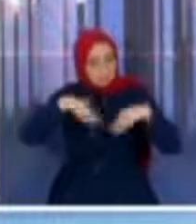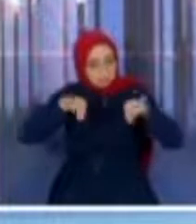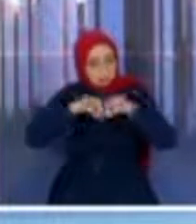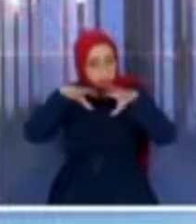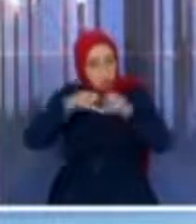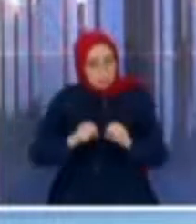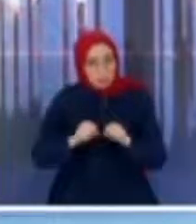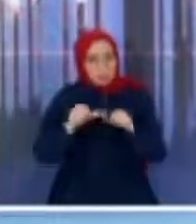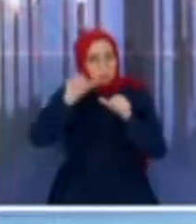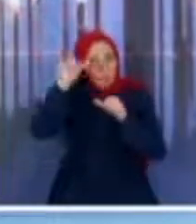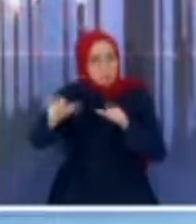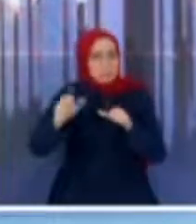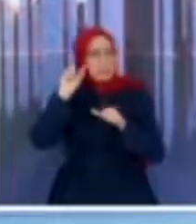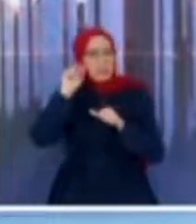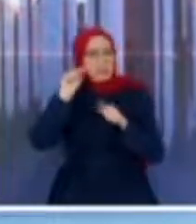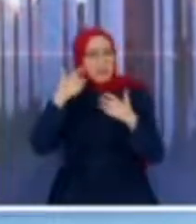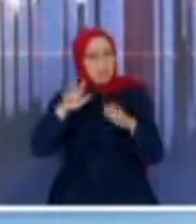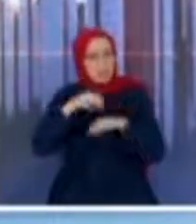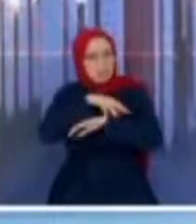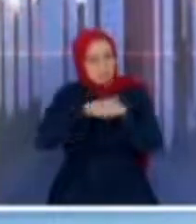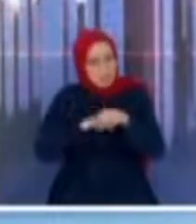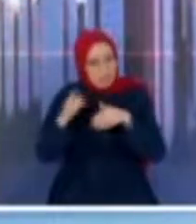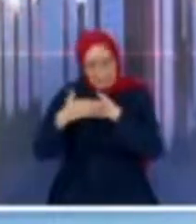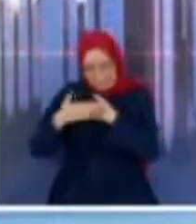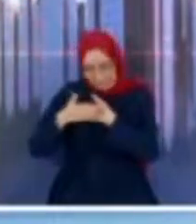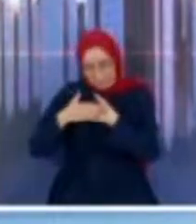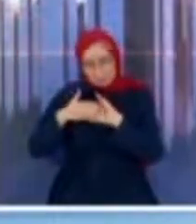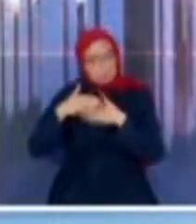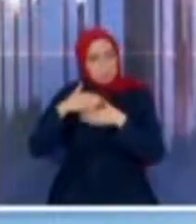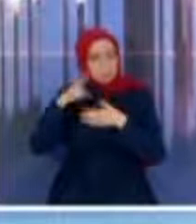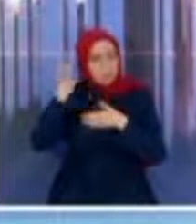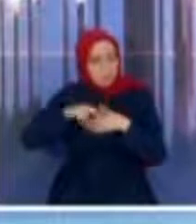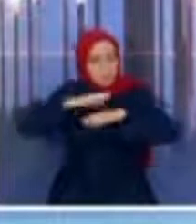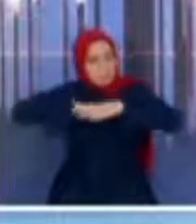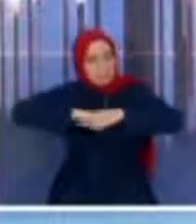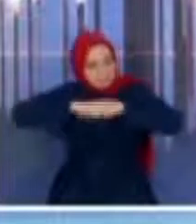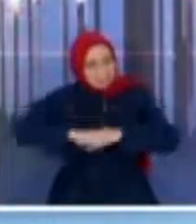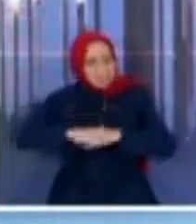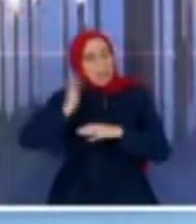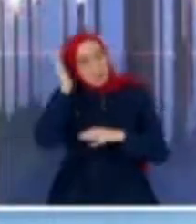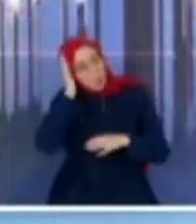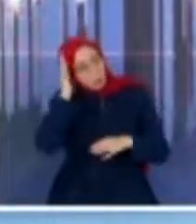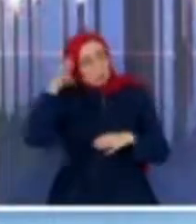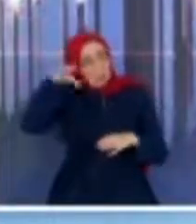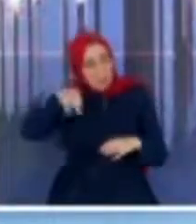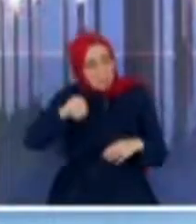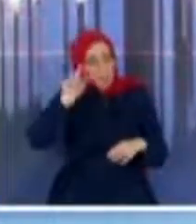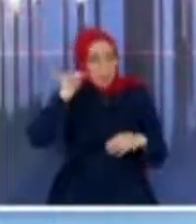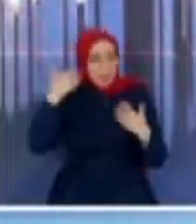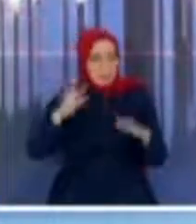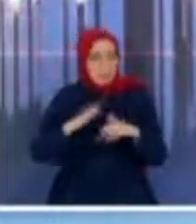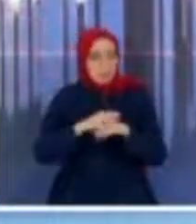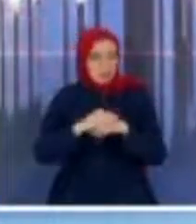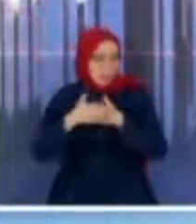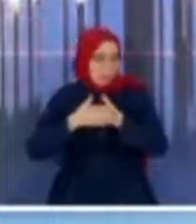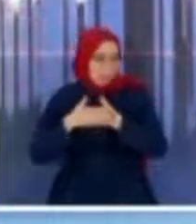باش يتنقل الولايه اخرى ولا للولايه اللي تبعته، دونك يبدا فضاء قريب ليه، دونك